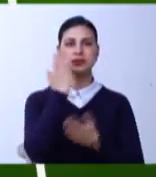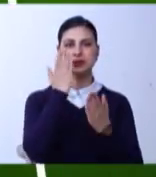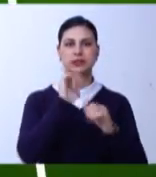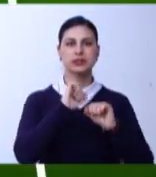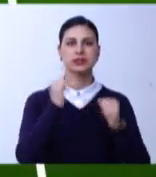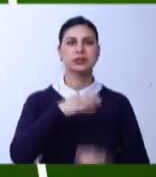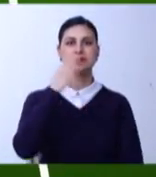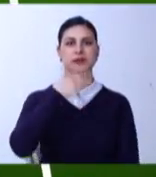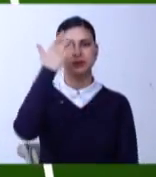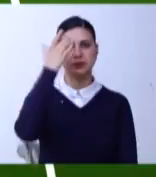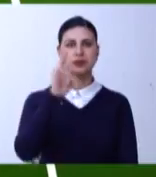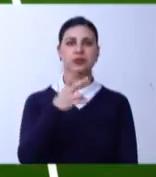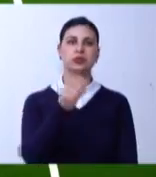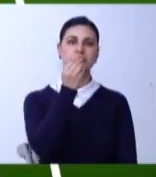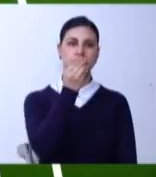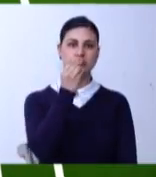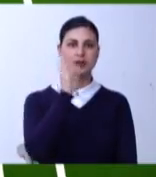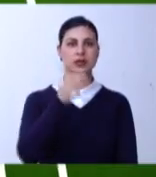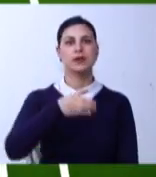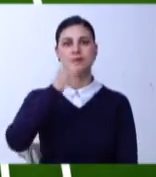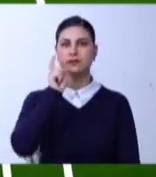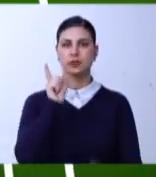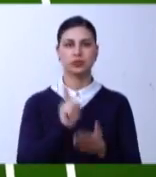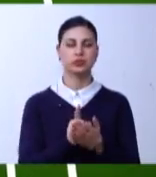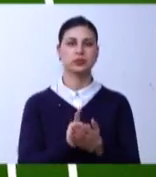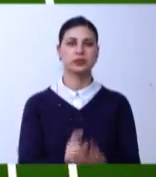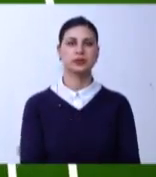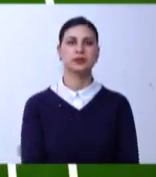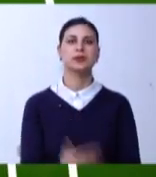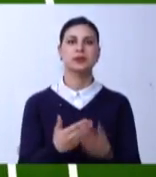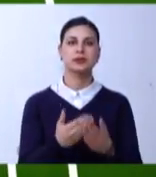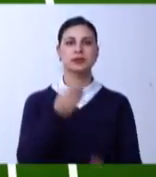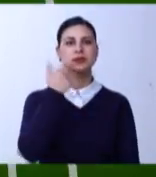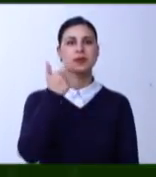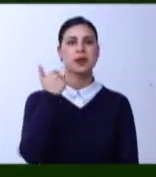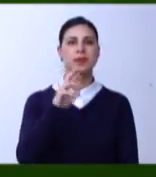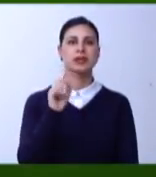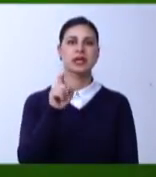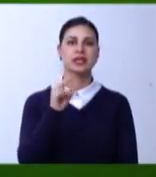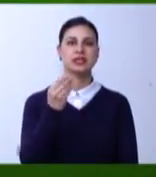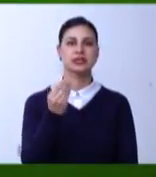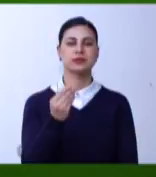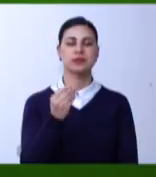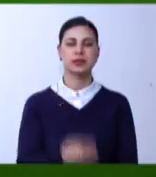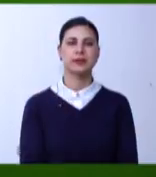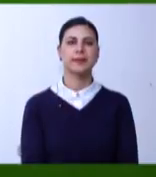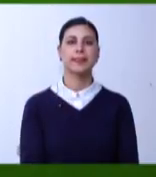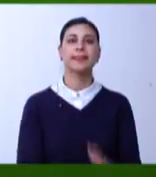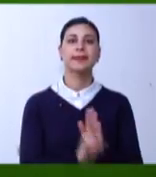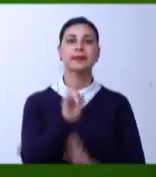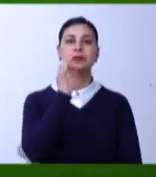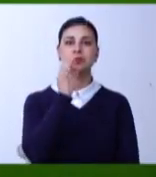არ დაგავიწყდეთ წყლის დალევა და არ გამოტოვოთ საუზმე, მაგალითად შვრიის ფაფა და ხილის წვენი. სტარტის წინ მოითელეთ